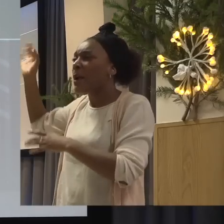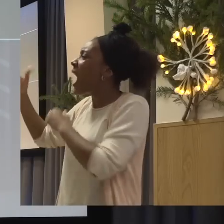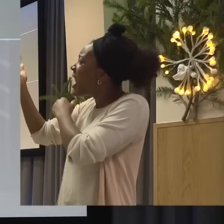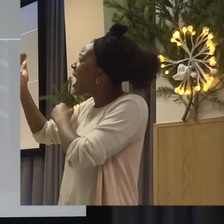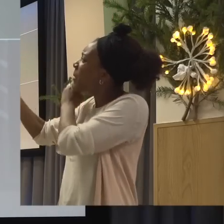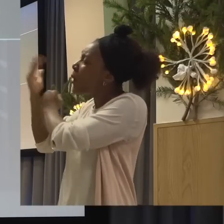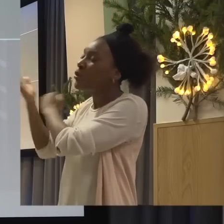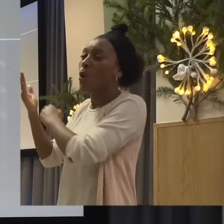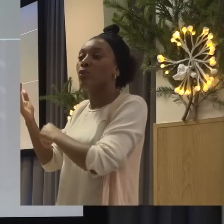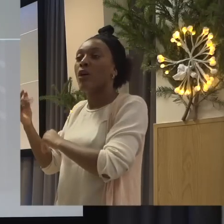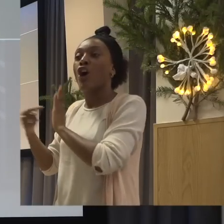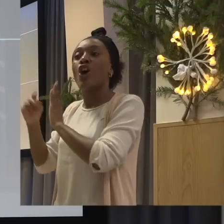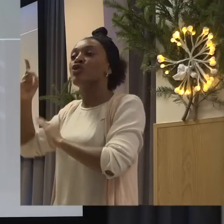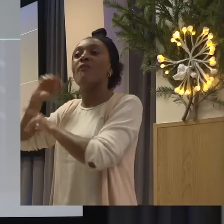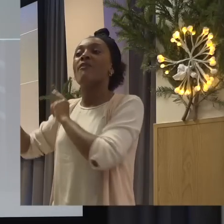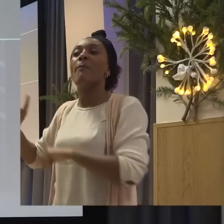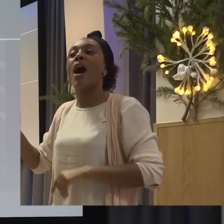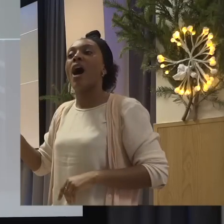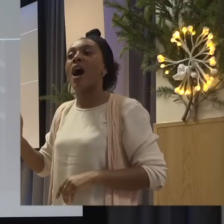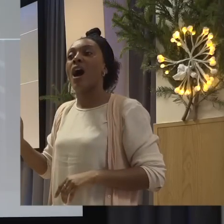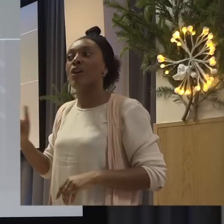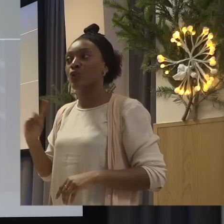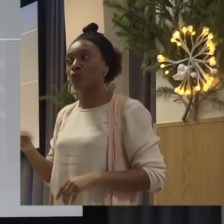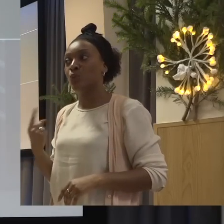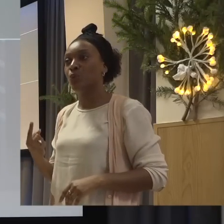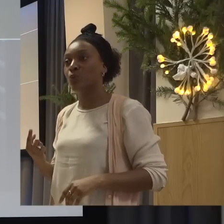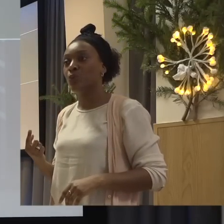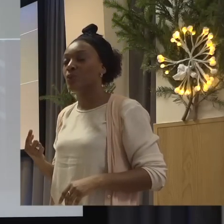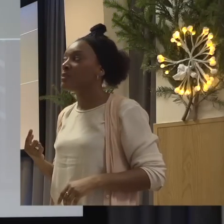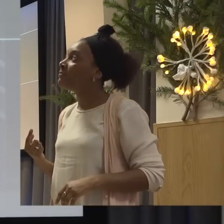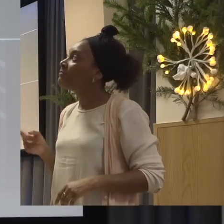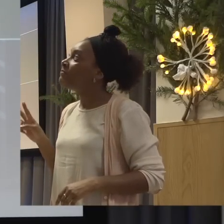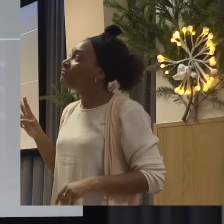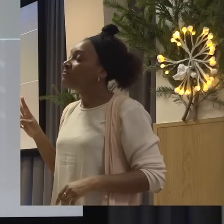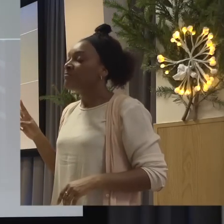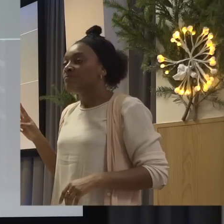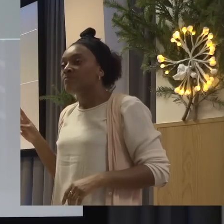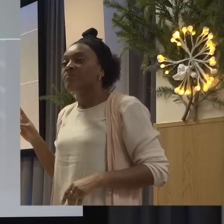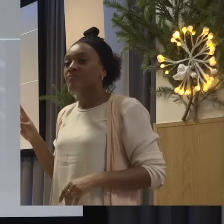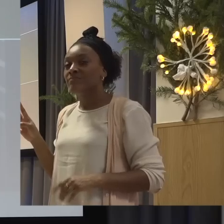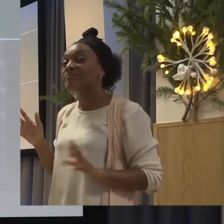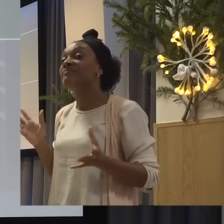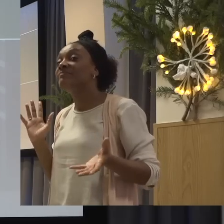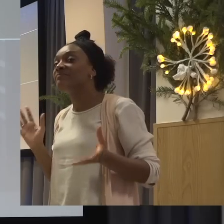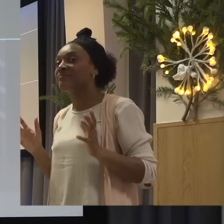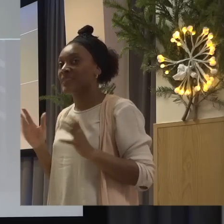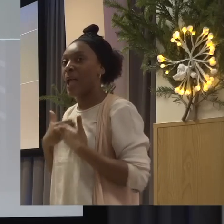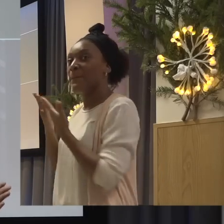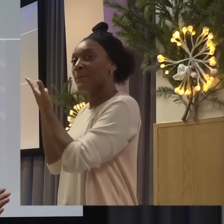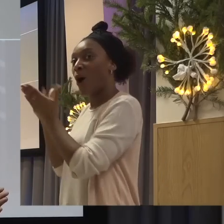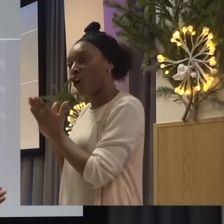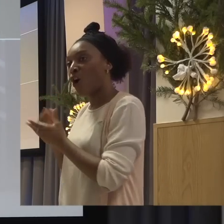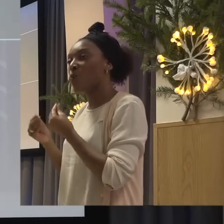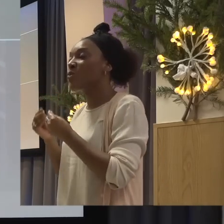quand Dieu ne fait pas des miracles, est-ce que nous allons toujours l'aimer pour ce qu'il est ou nous allons commencer à regarder